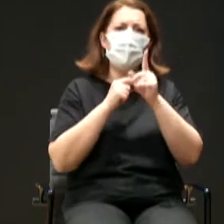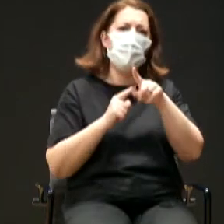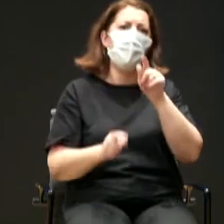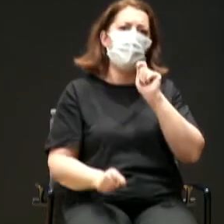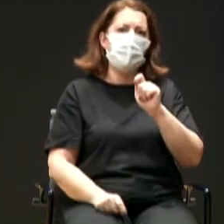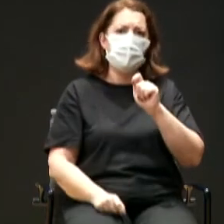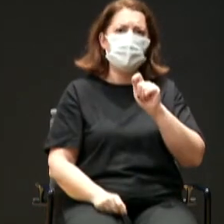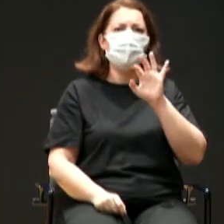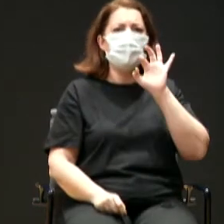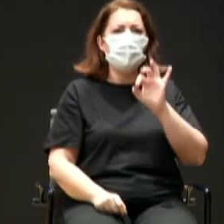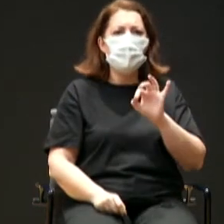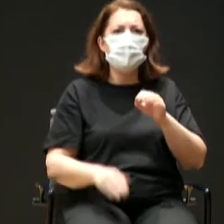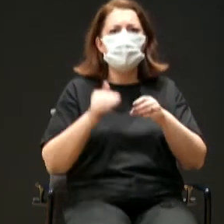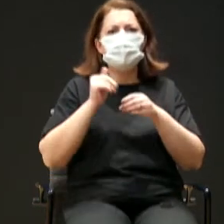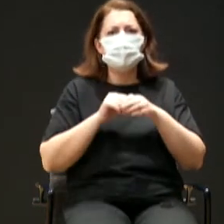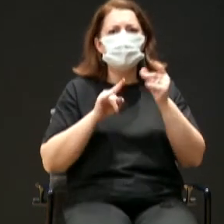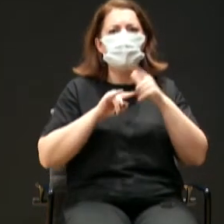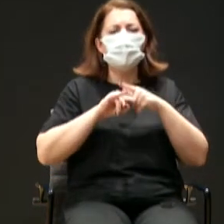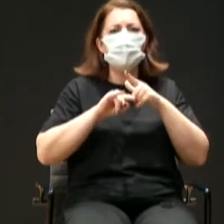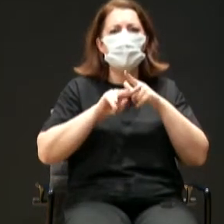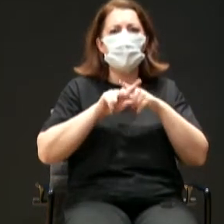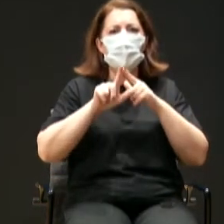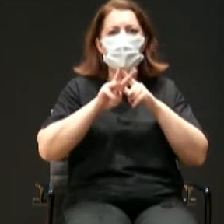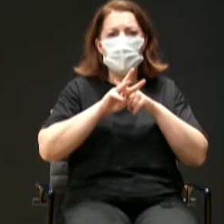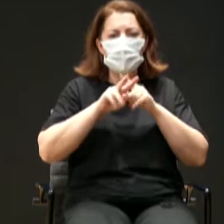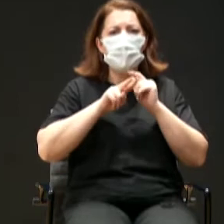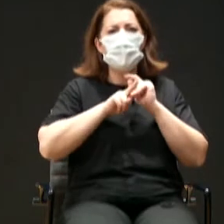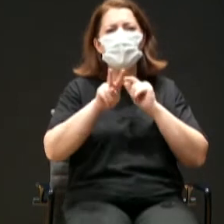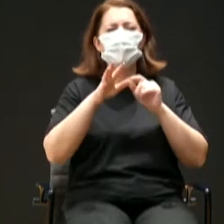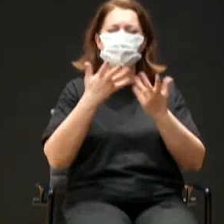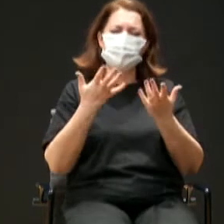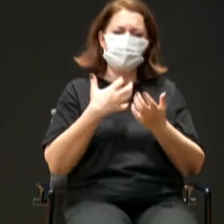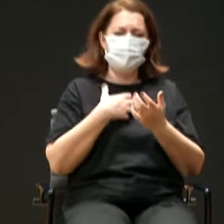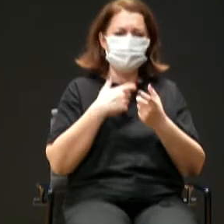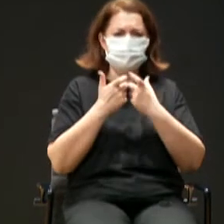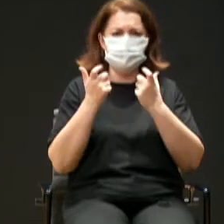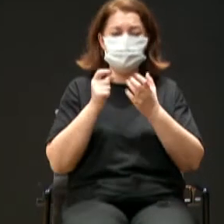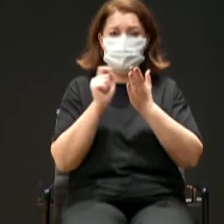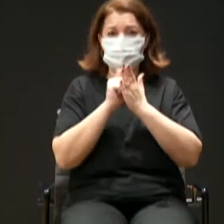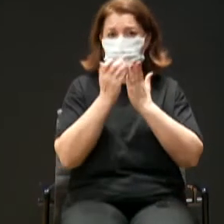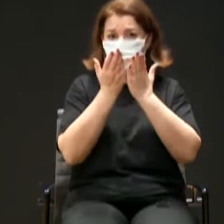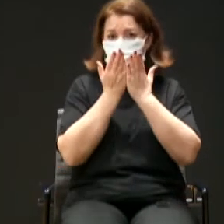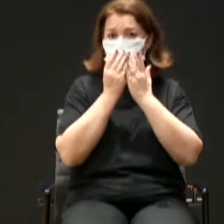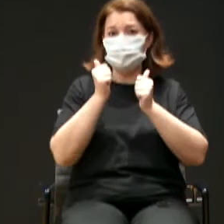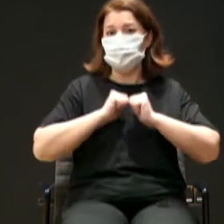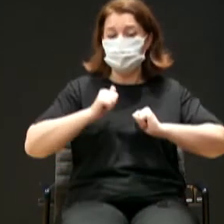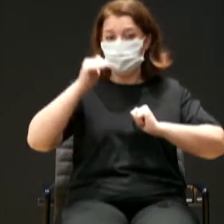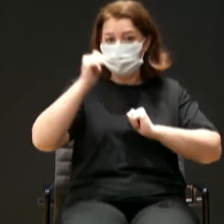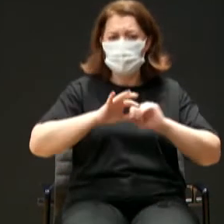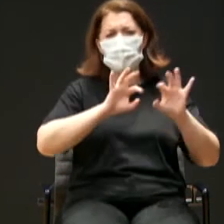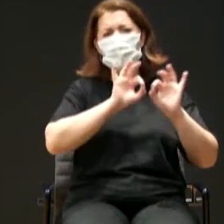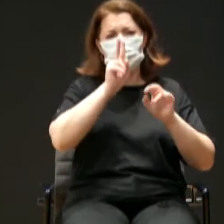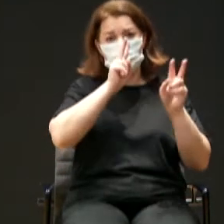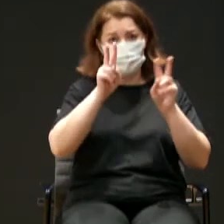mecliste ihale, yol. Ya arkadaşlar, kendinizi lütfen geliştirin. Dersinizi çalışın, gelin. Hep aynı